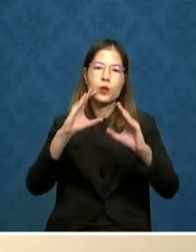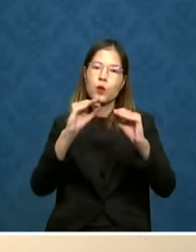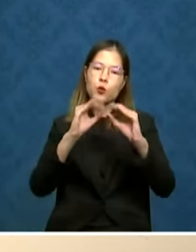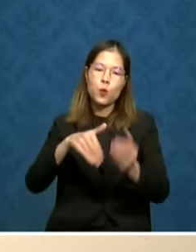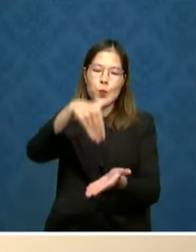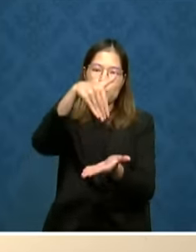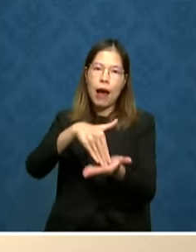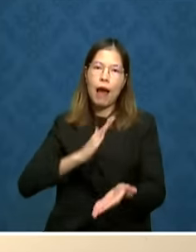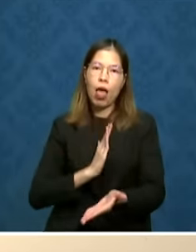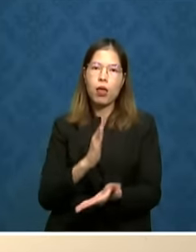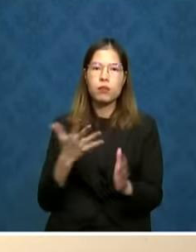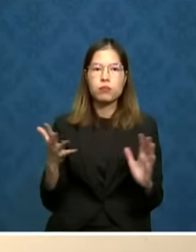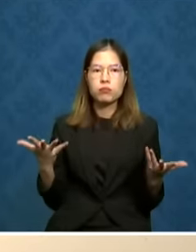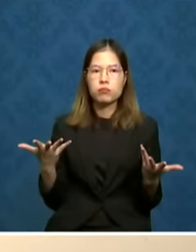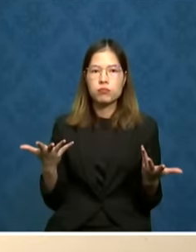เป็กลาง transformation